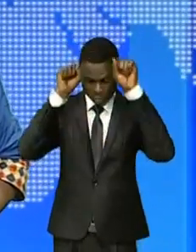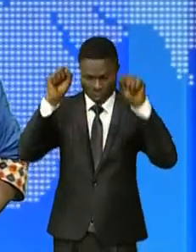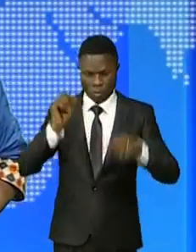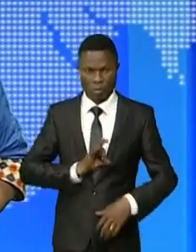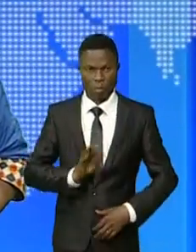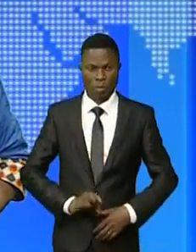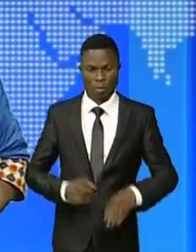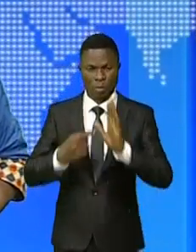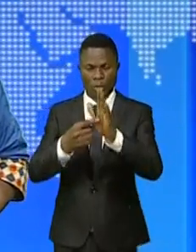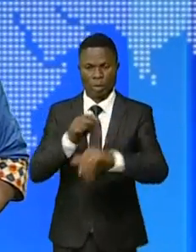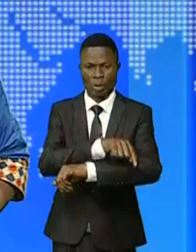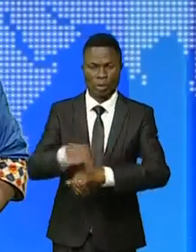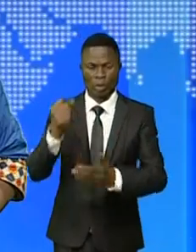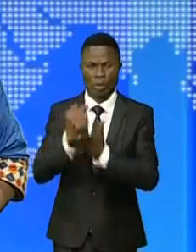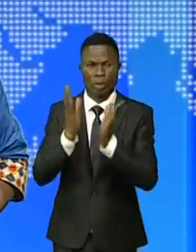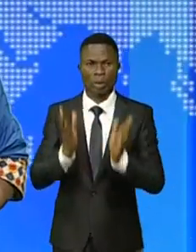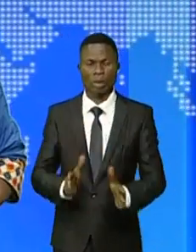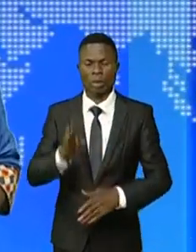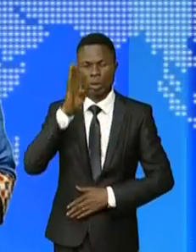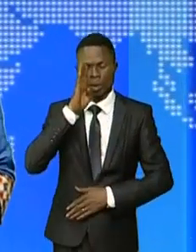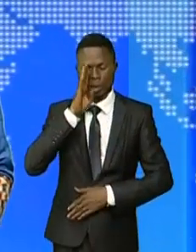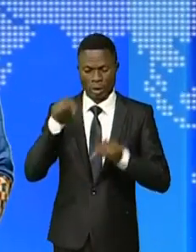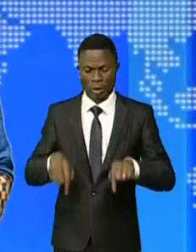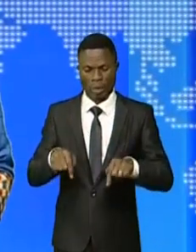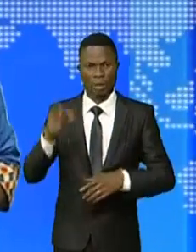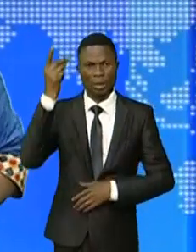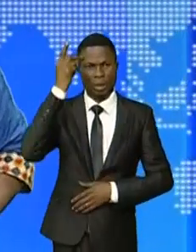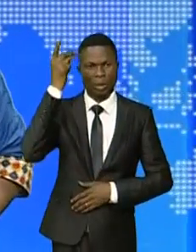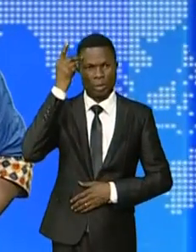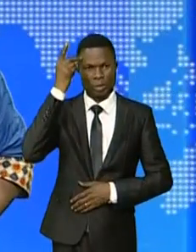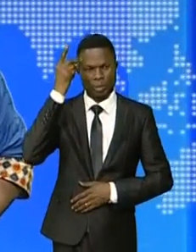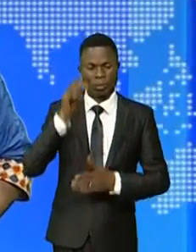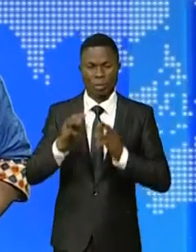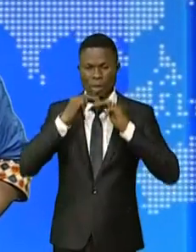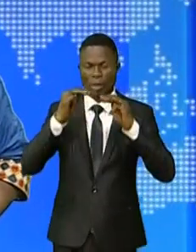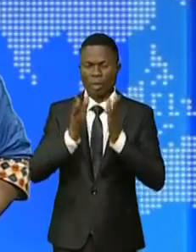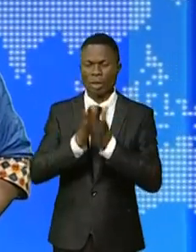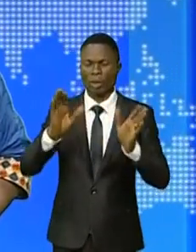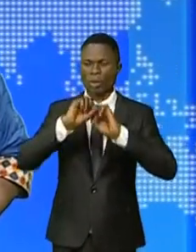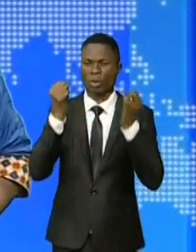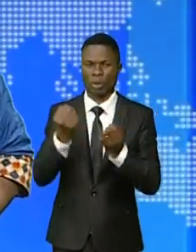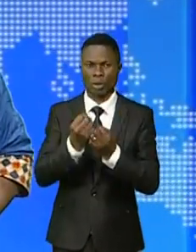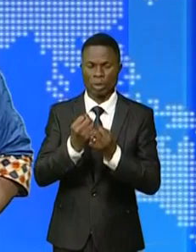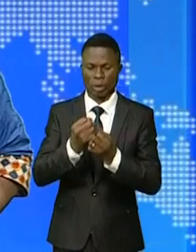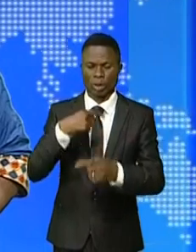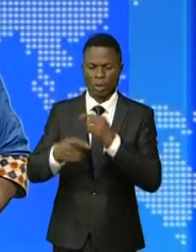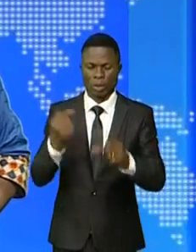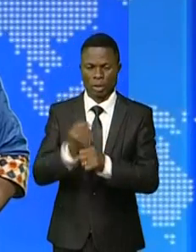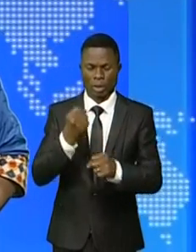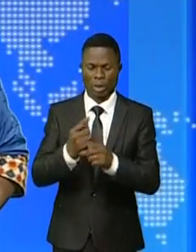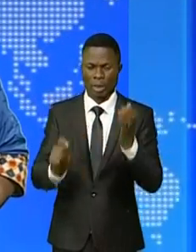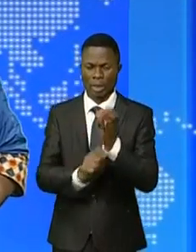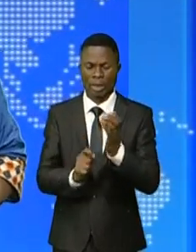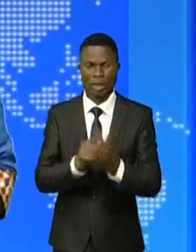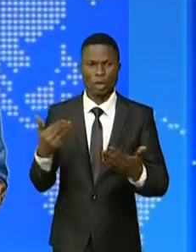République présentée à la résidence de l'ambassadeur de Belgique à Kinshasa. Global Message Service a tant boosté la qualité des nouvelles